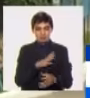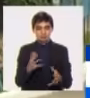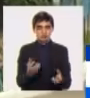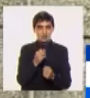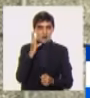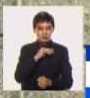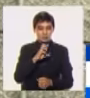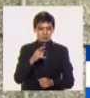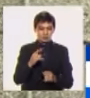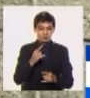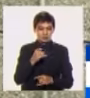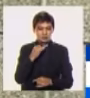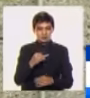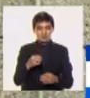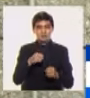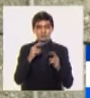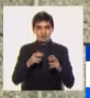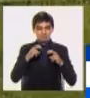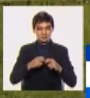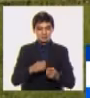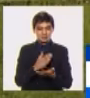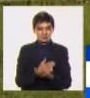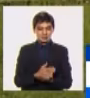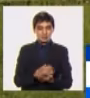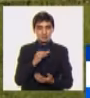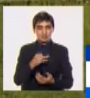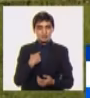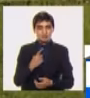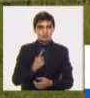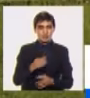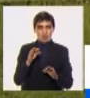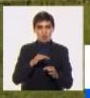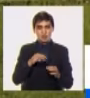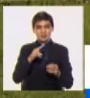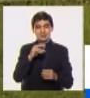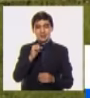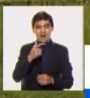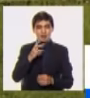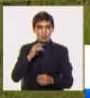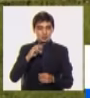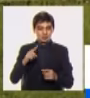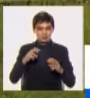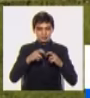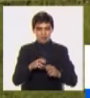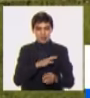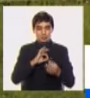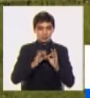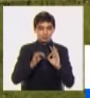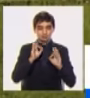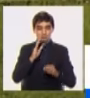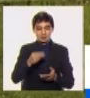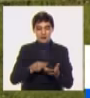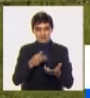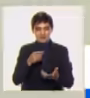роддоме по данному случаю идет служебное расследование мы ждем потолка анатомического диагноз а после этого будет дан подробный анализ